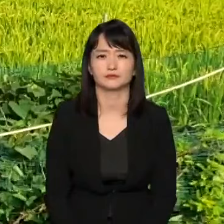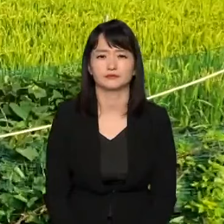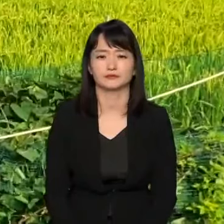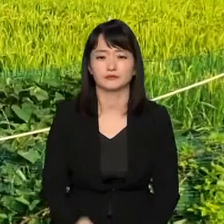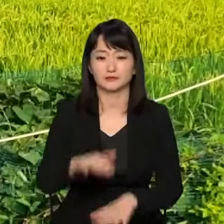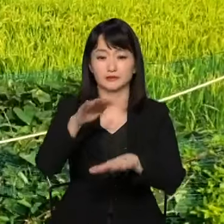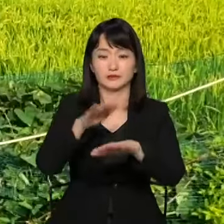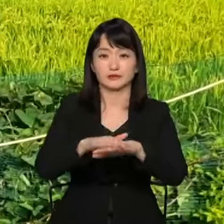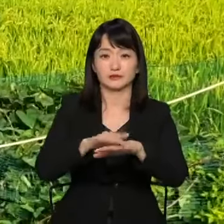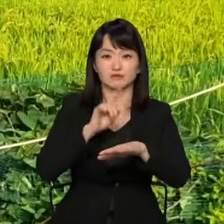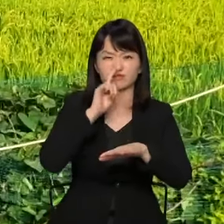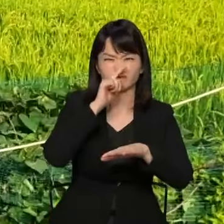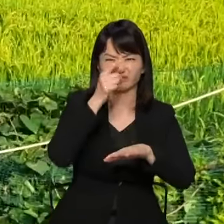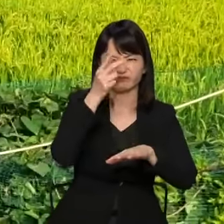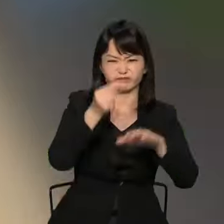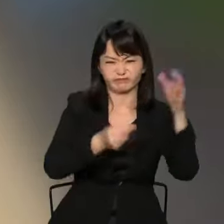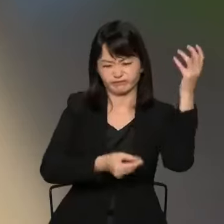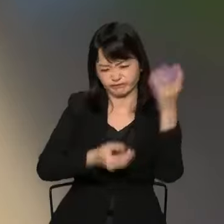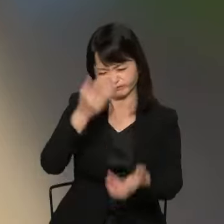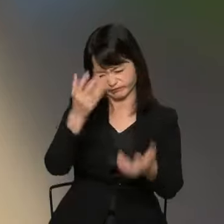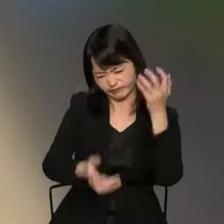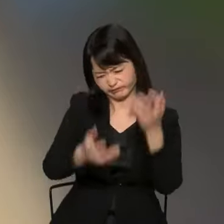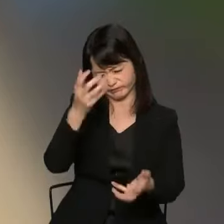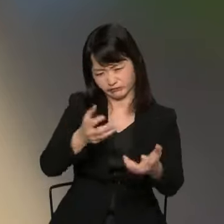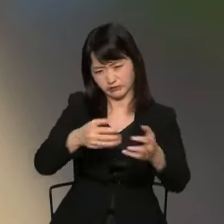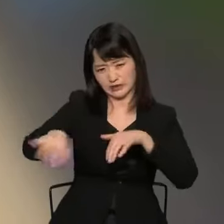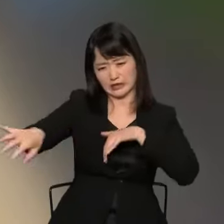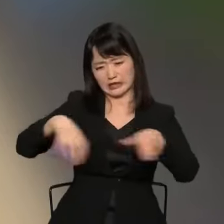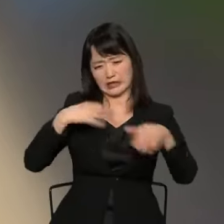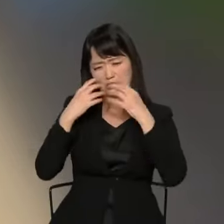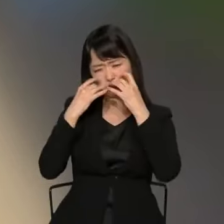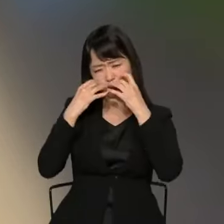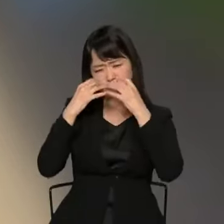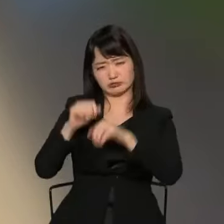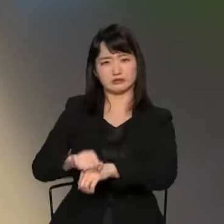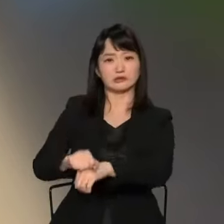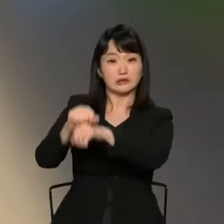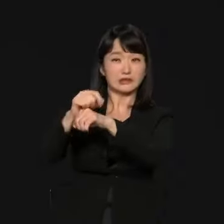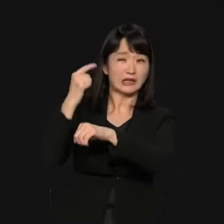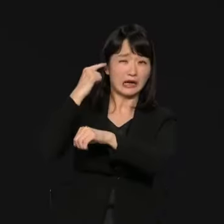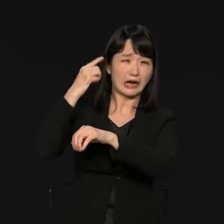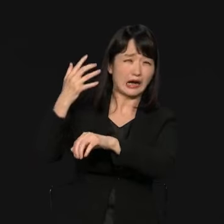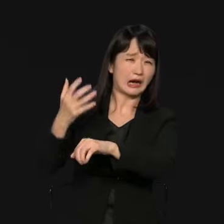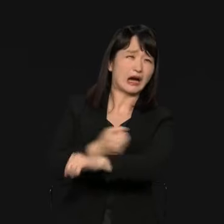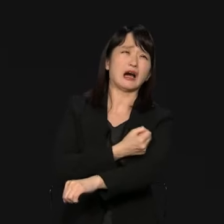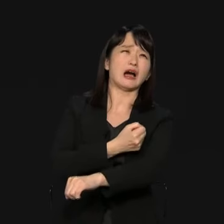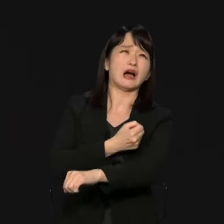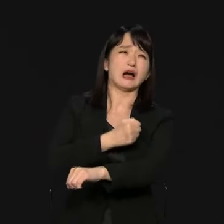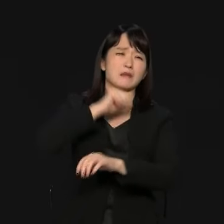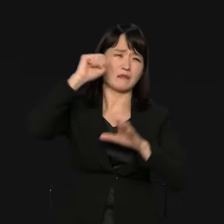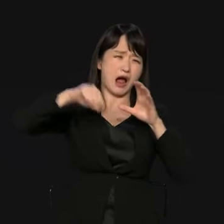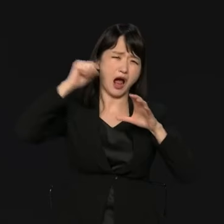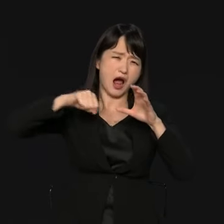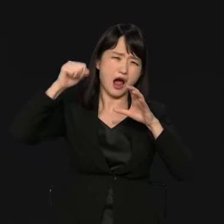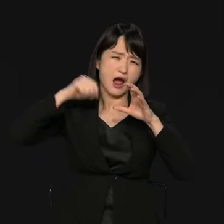논에 떨어진 오물 풍선과 길거리 가득한 쓰레기, 귀를 찢는 듯한 대남 방송.